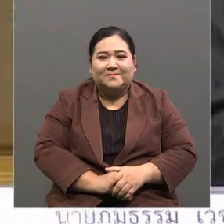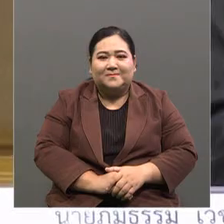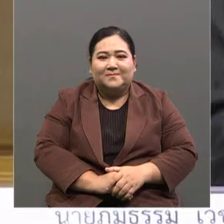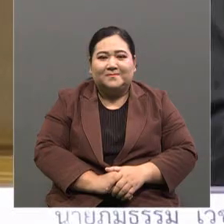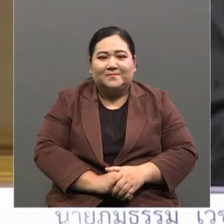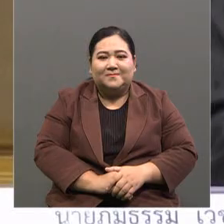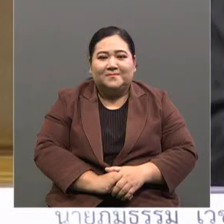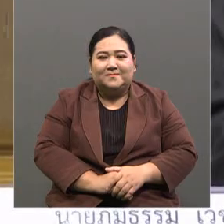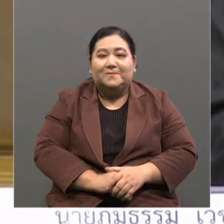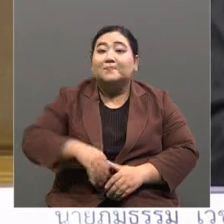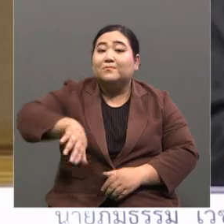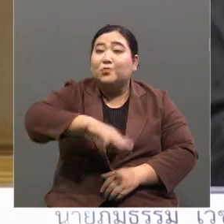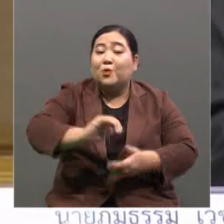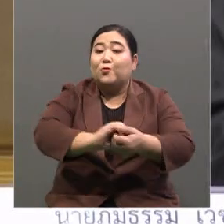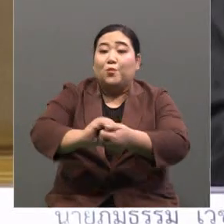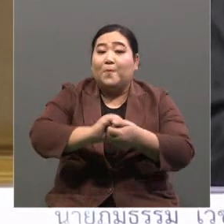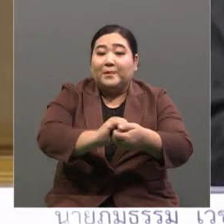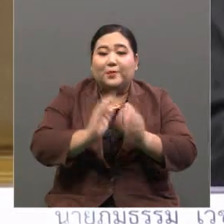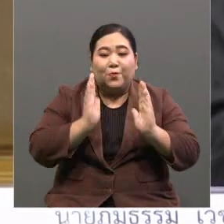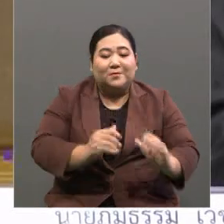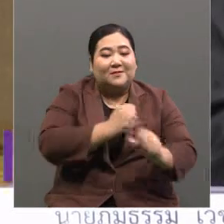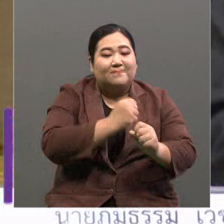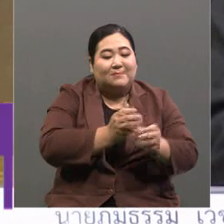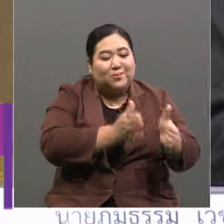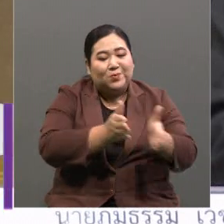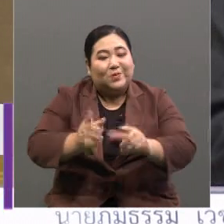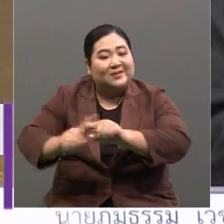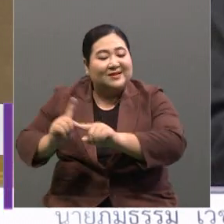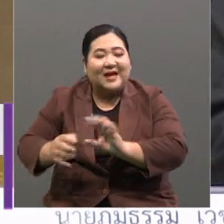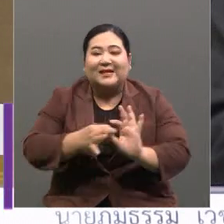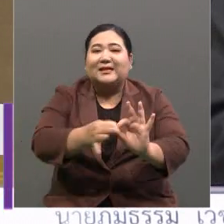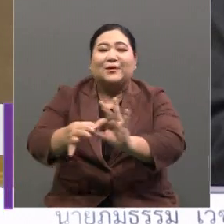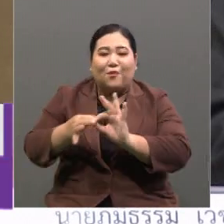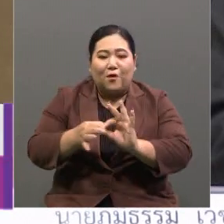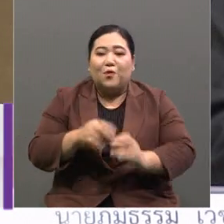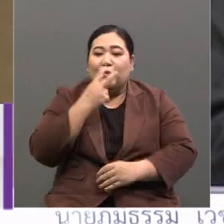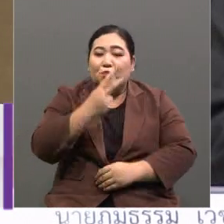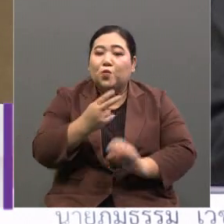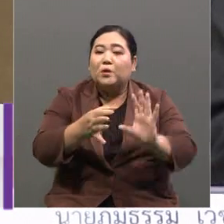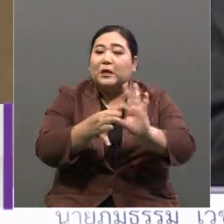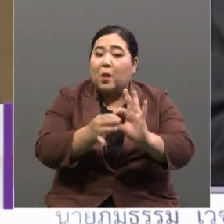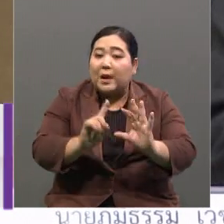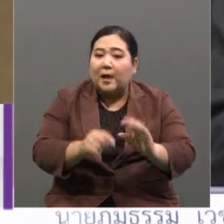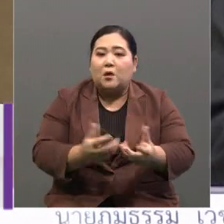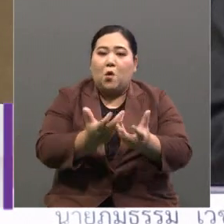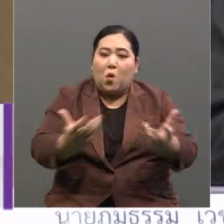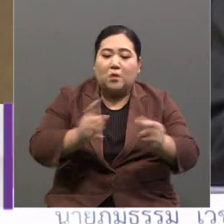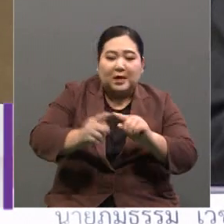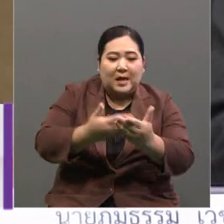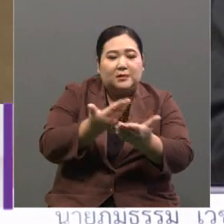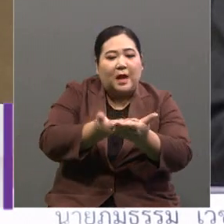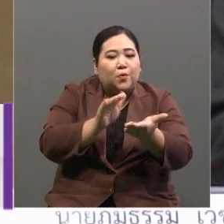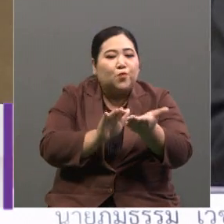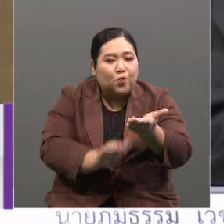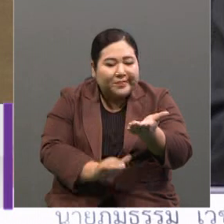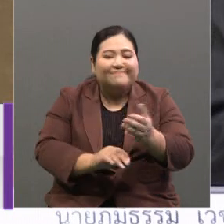เราได้รับความร่วมมือจากผู้ประกอบการทุกส่วนที่เกี่ยวข้องในการที่จะดูราคาสินค้าและจะปรับราคาสินค้าให้ลง